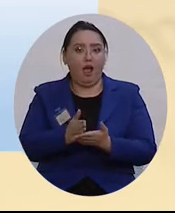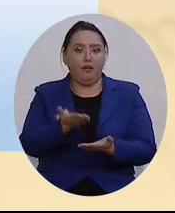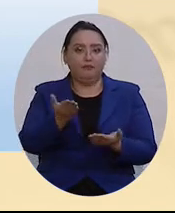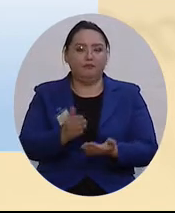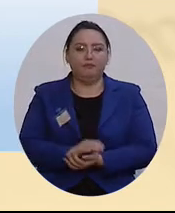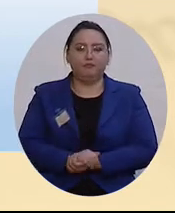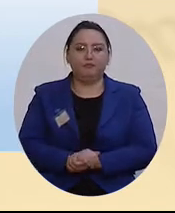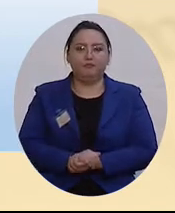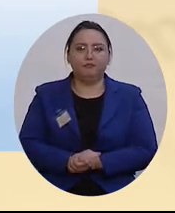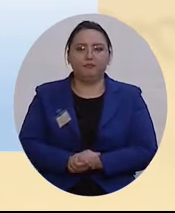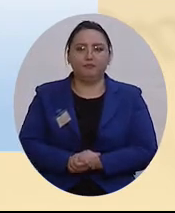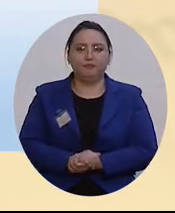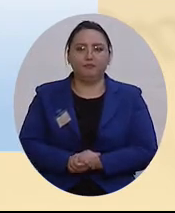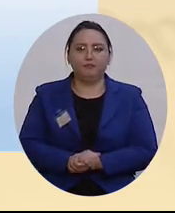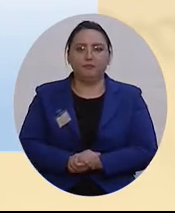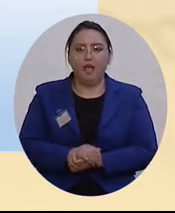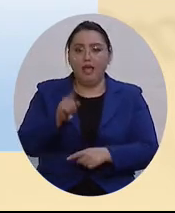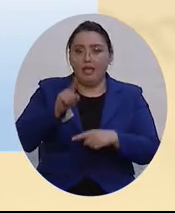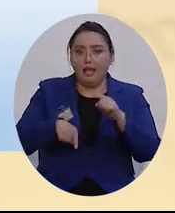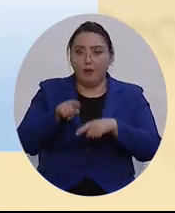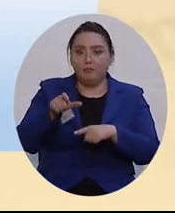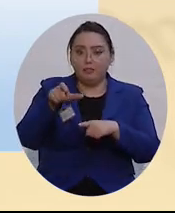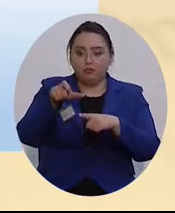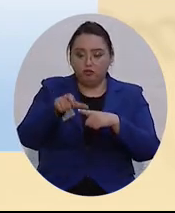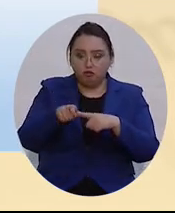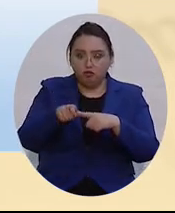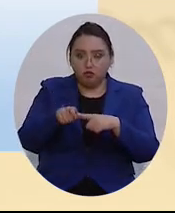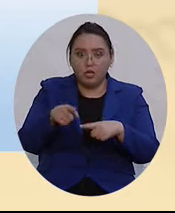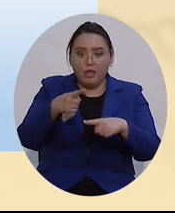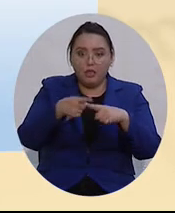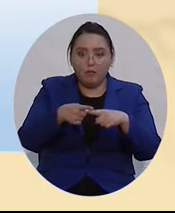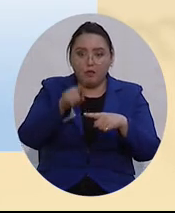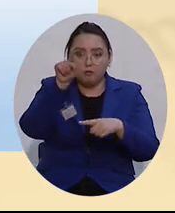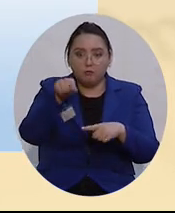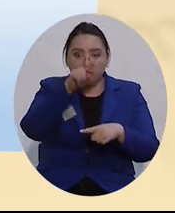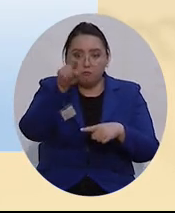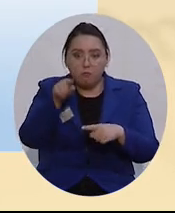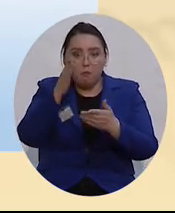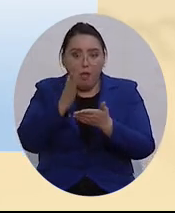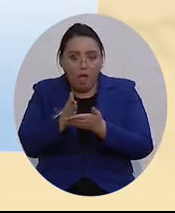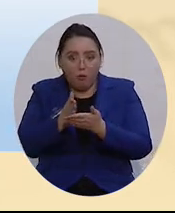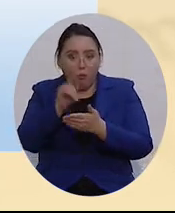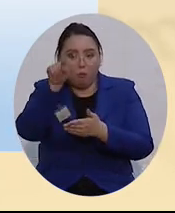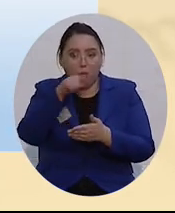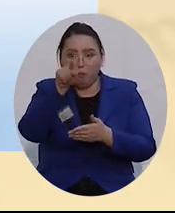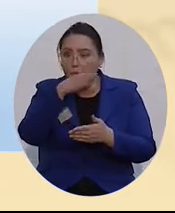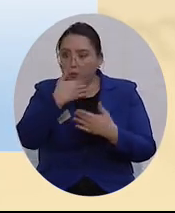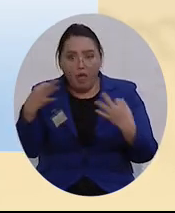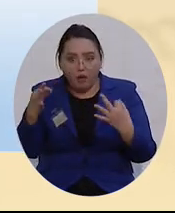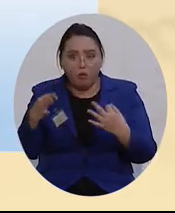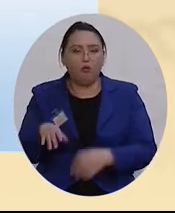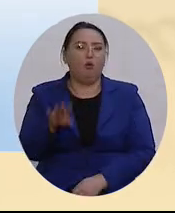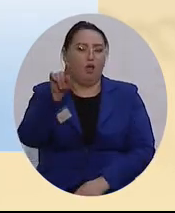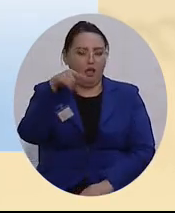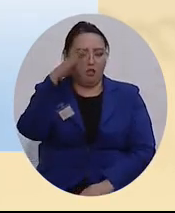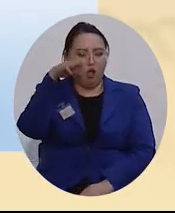гүйвэлгч өртөгсөн үйл үндэс дээр ямар залгуур залгахаар гидж ирвэлхгүй байна вэ гэж өмнөх хичээл дээр үтсэн дүрмүүдээ бас тодруулсан үгэн дээр анхаарч